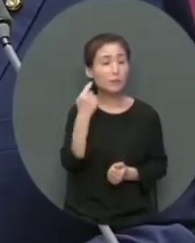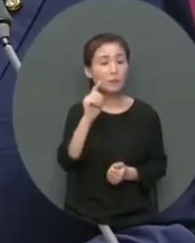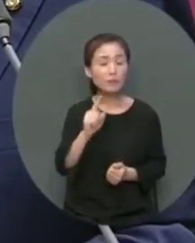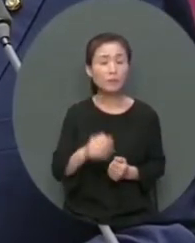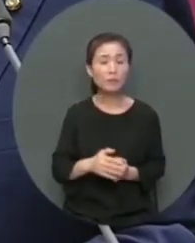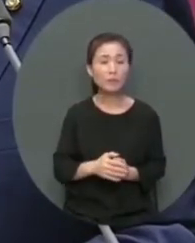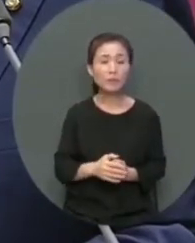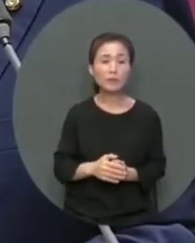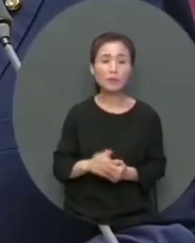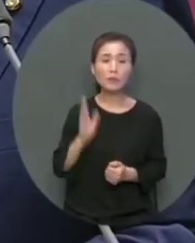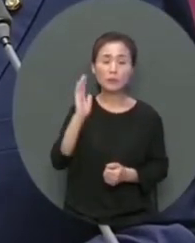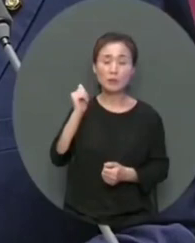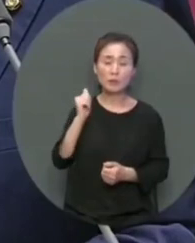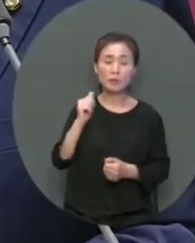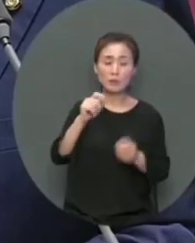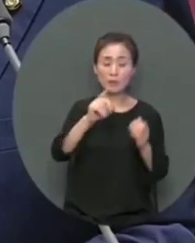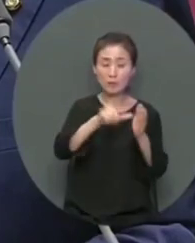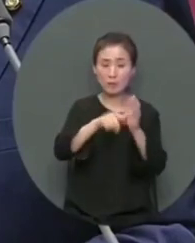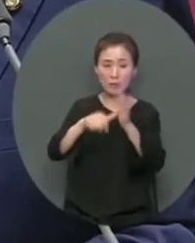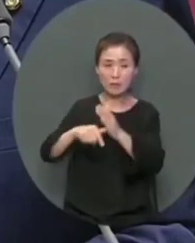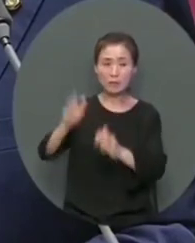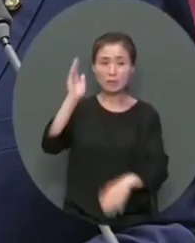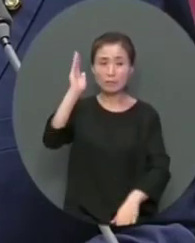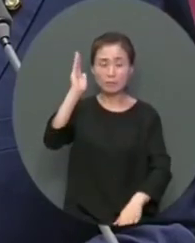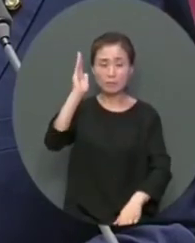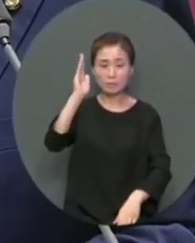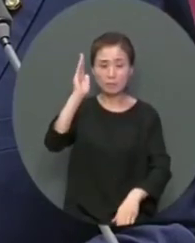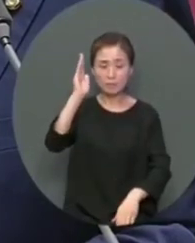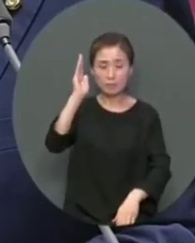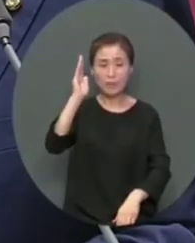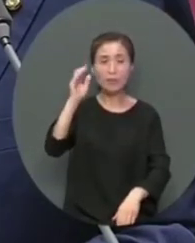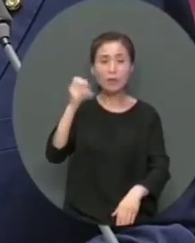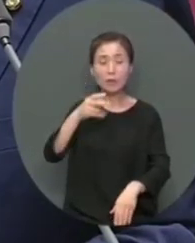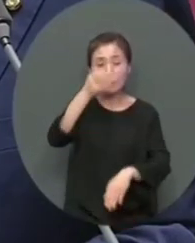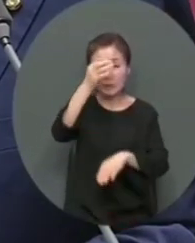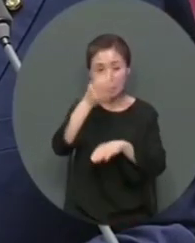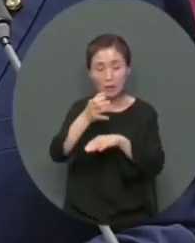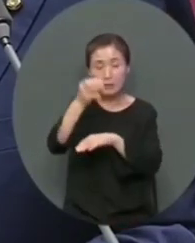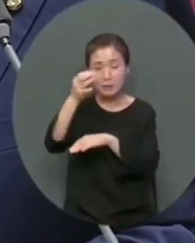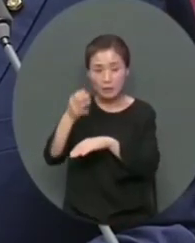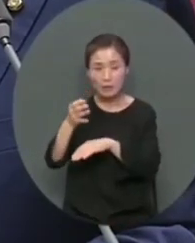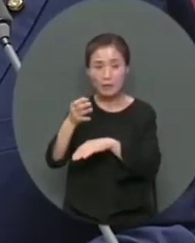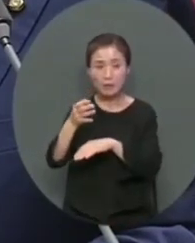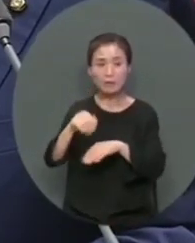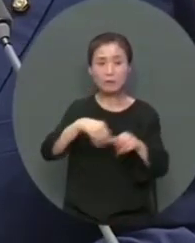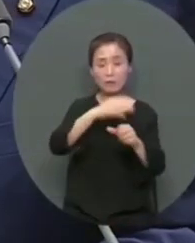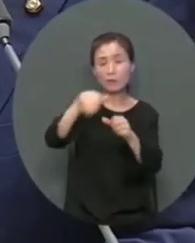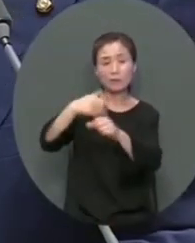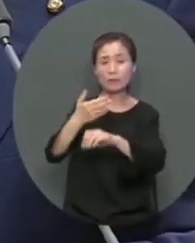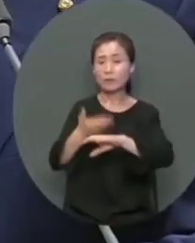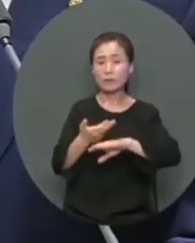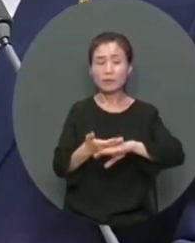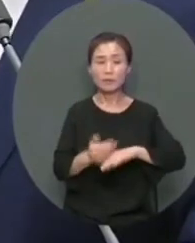메시지를 전달하시고 사과를 하시고 하는 이런 것들은 계기마다 다르다고